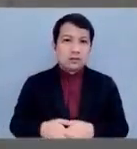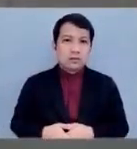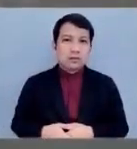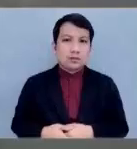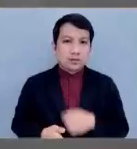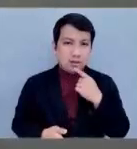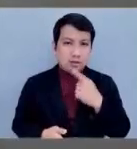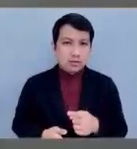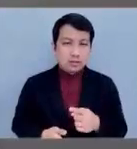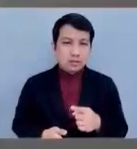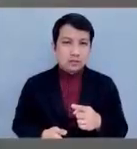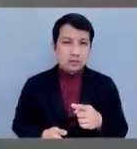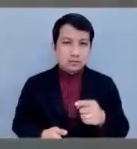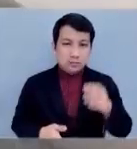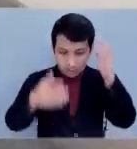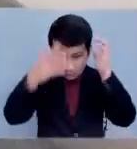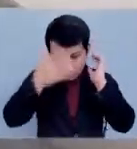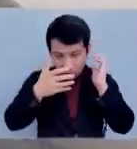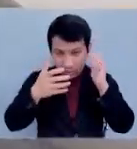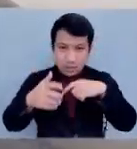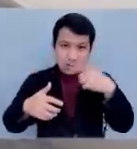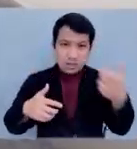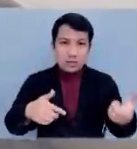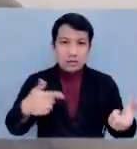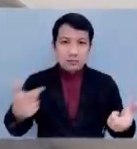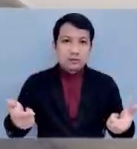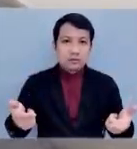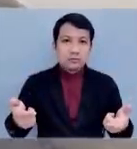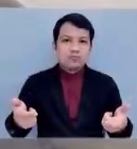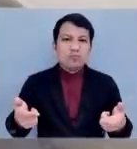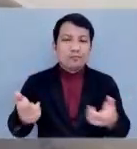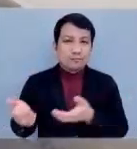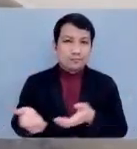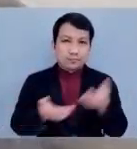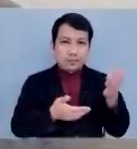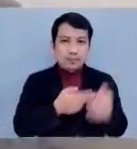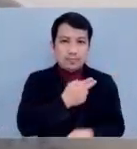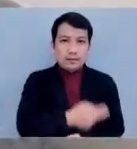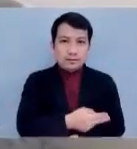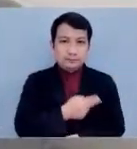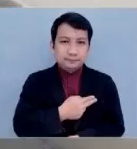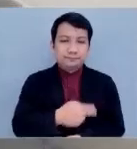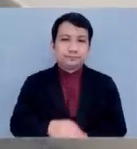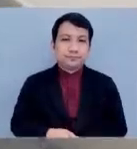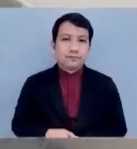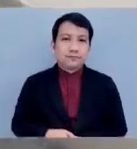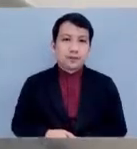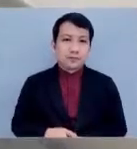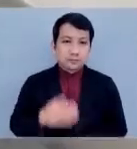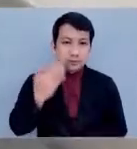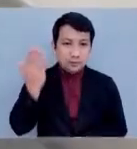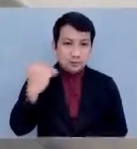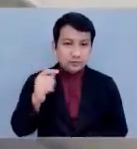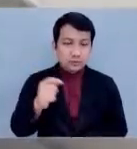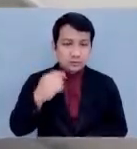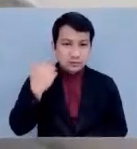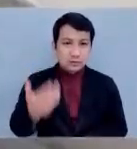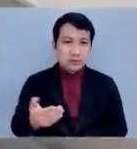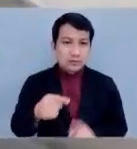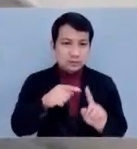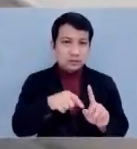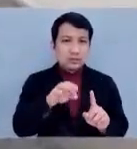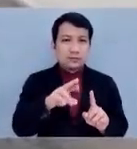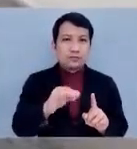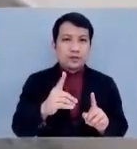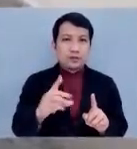rider, tumalsik pa ang suot na helmet. Agad silang itinakbo sa pagamutan. Pero pumanaw na nitong Martes si alias Fredo. Ayon sa